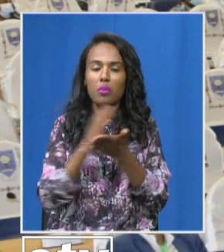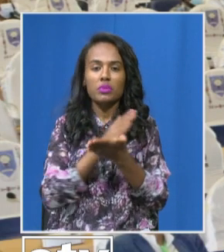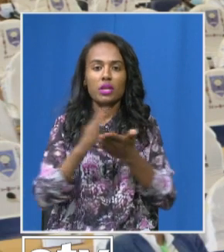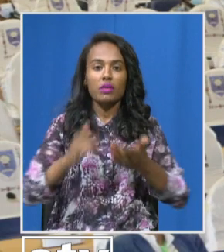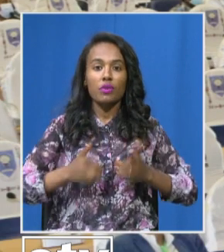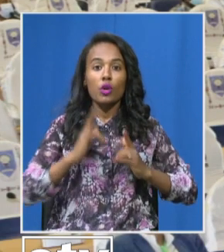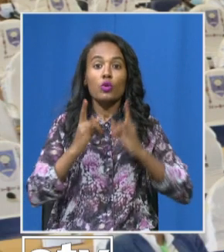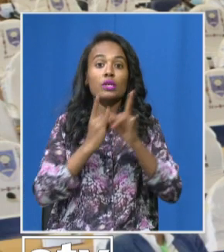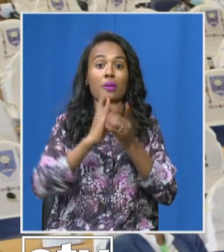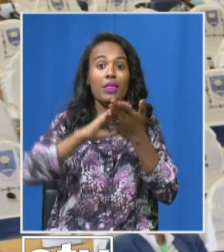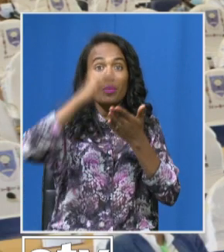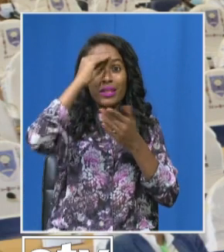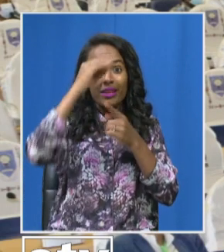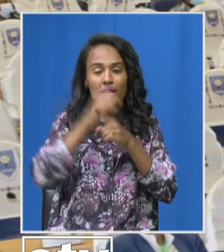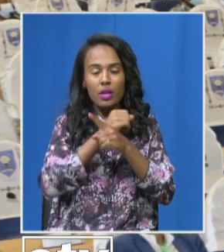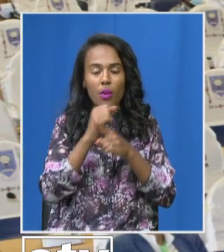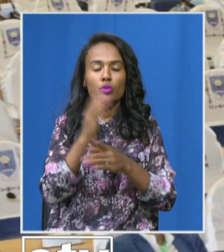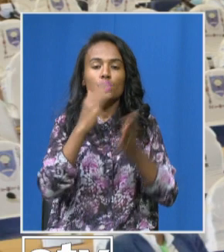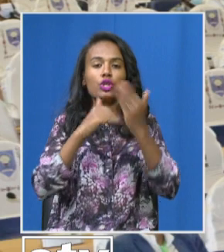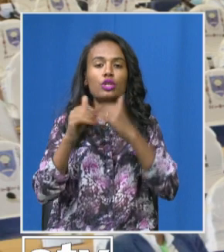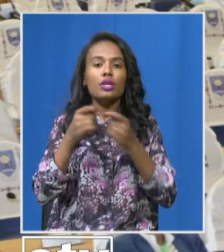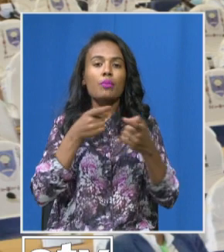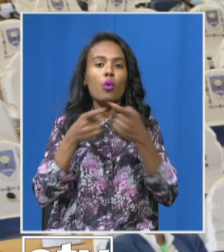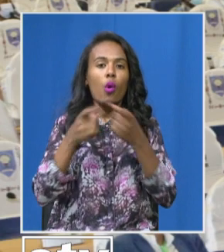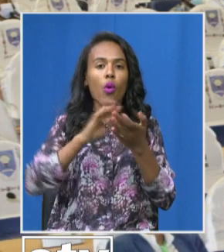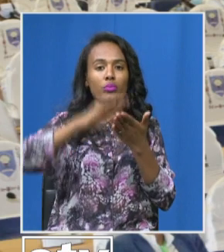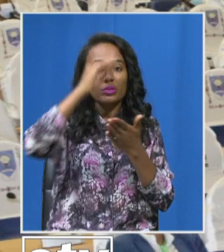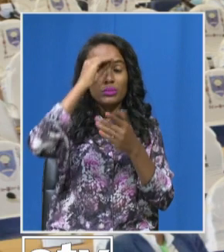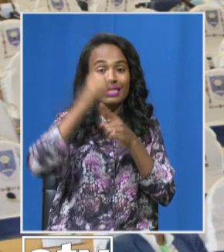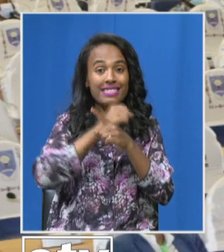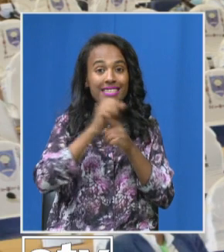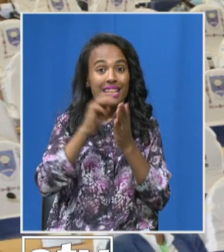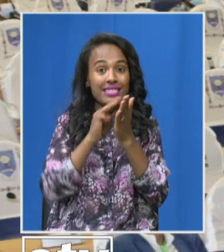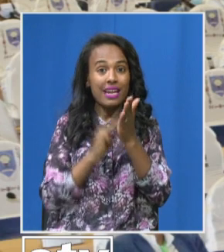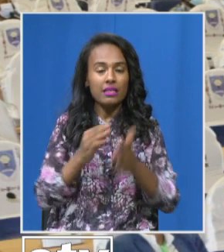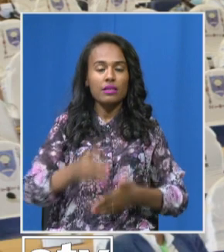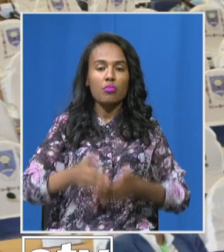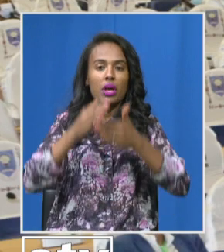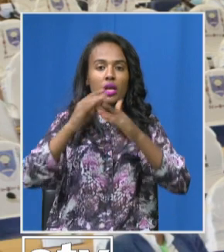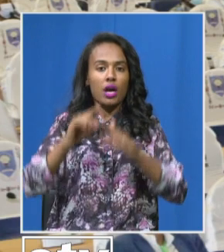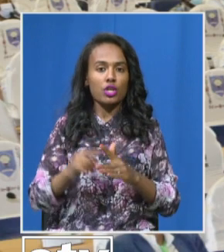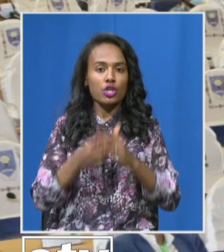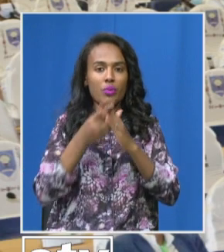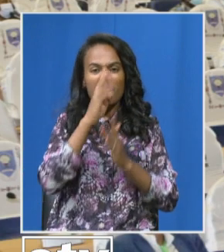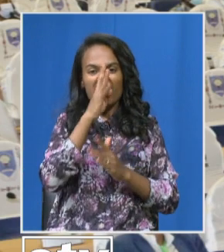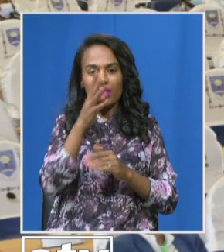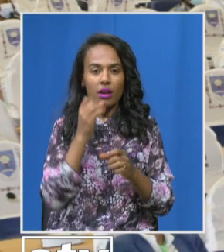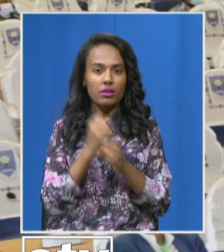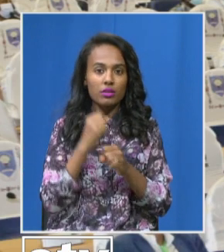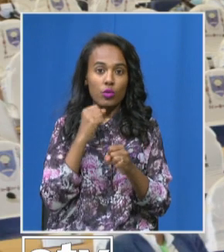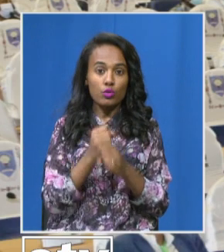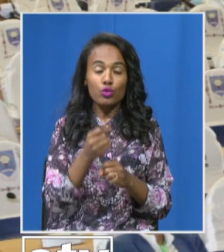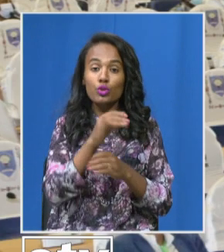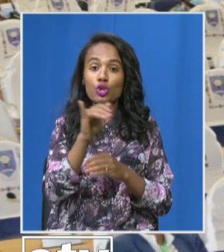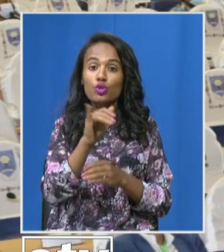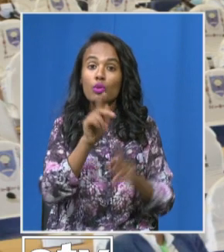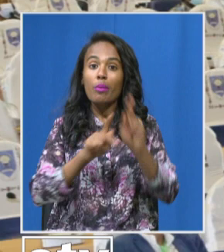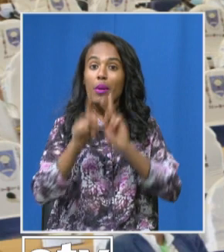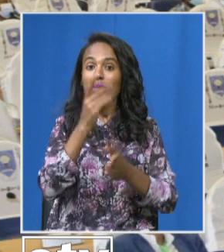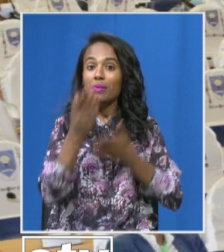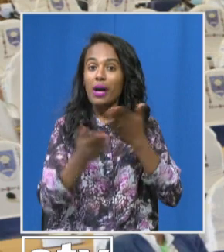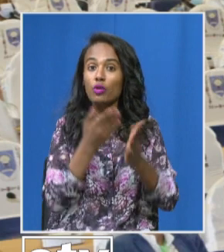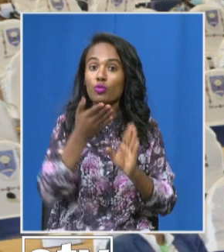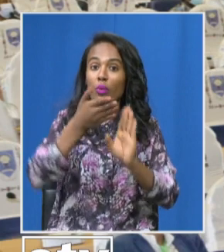ዘመን ትምህርትን እንዲለማመዱ ቀውስን የመቋቋም የትምህርትና ስልጠና ስርዓቱ ግንባታም እንዲጀመር የፈጠራ ስራዎችም እንደዚሁም የማህበረሰብ